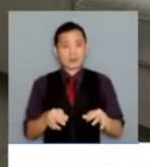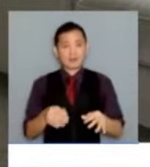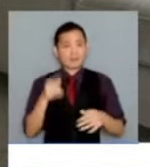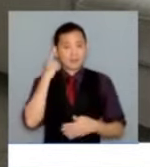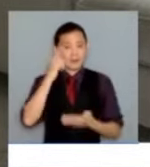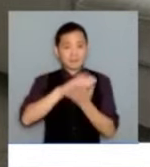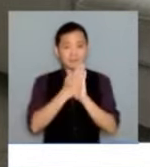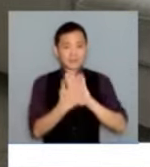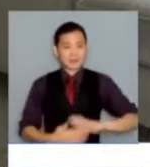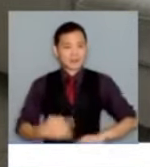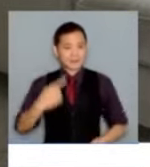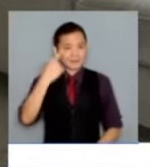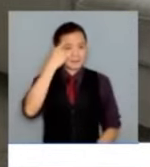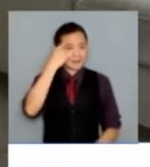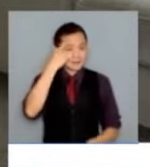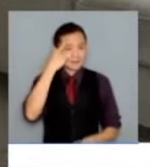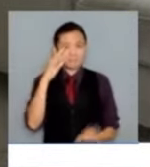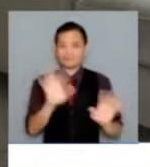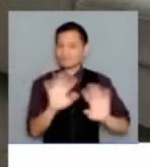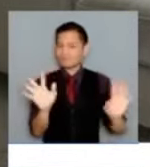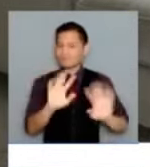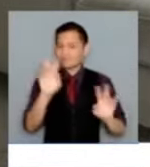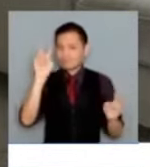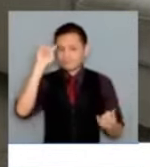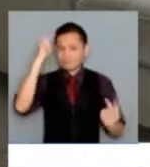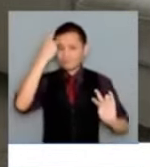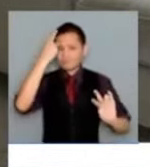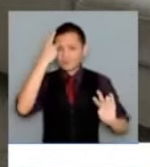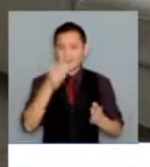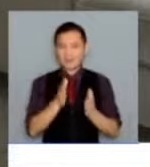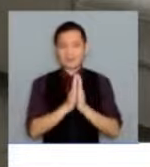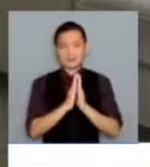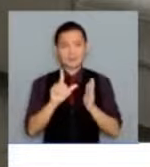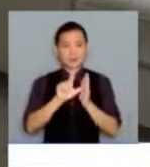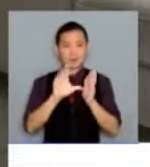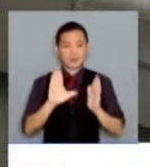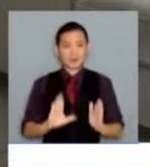pag-iisip. Huwag magdalawang isip, Ask Attorney Gabby.